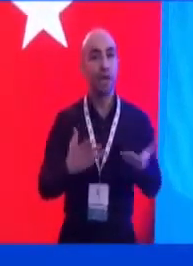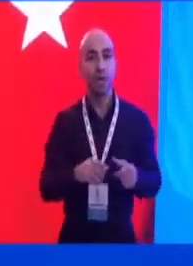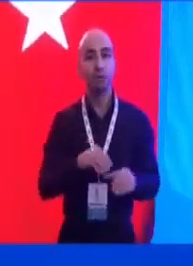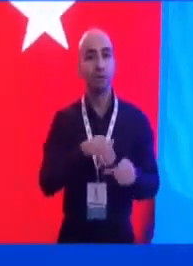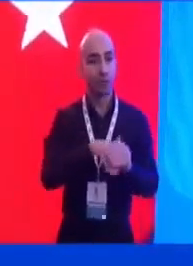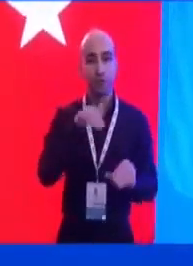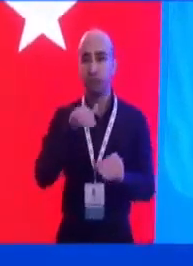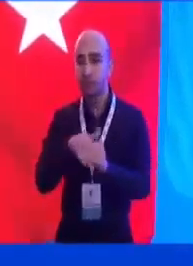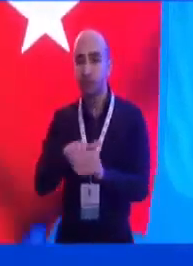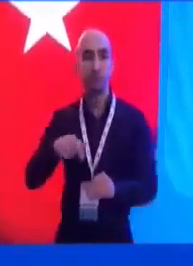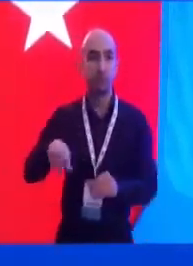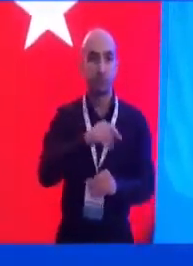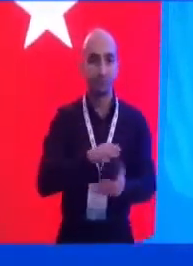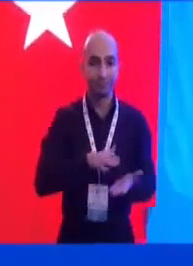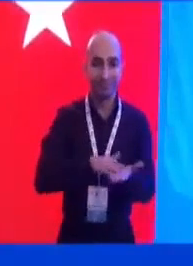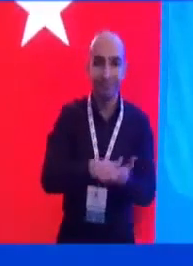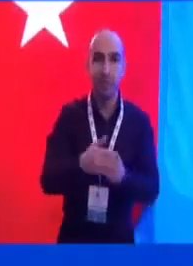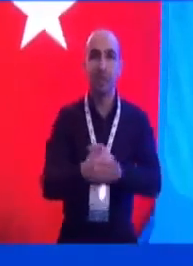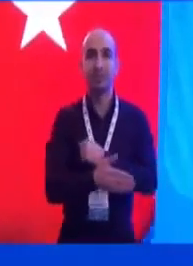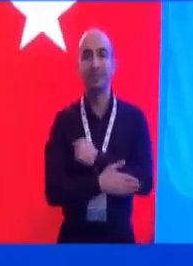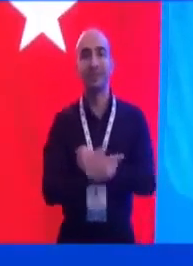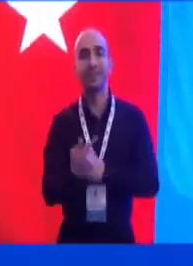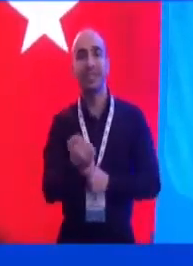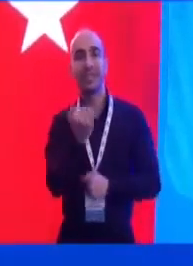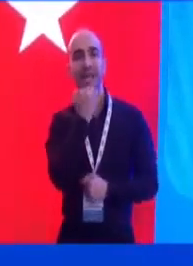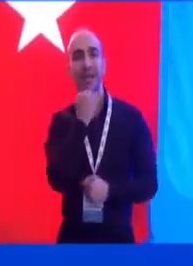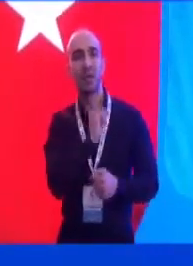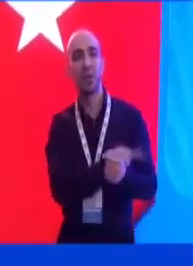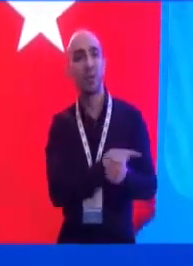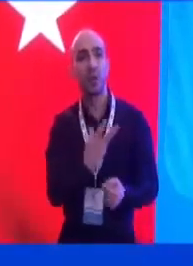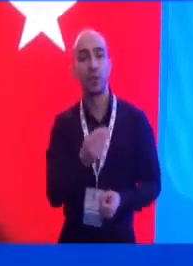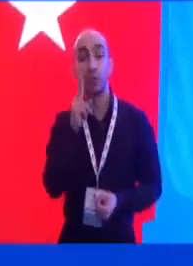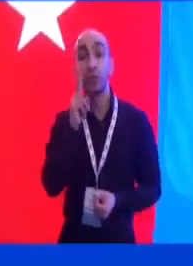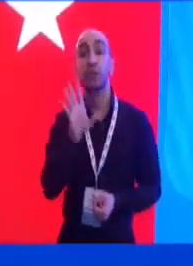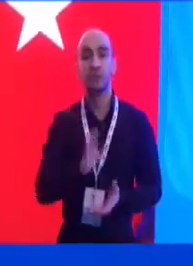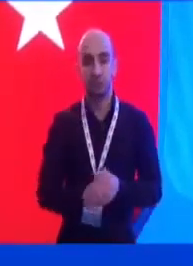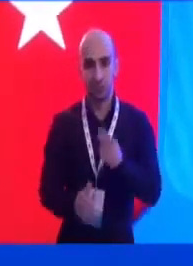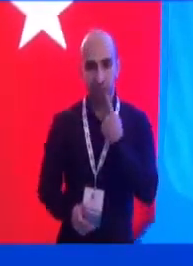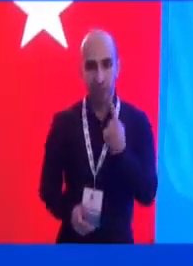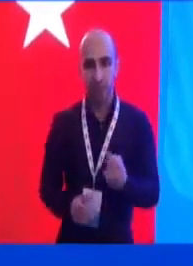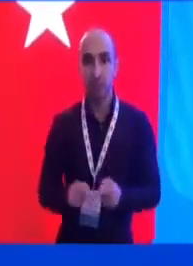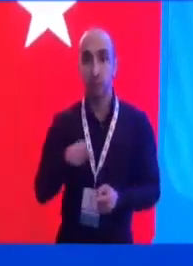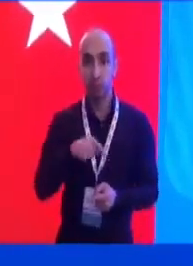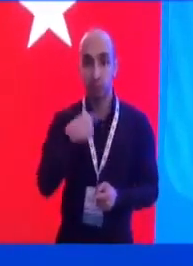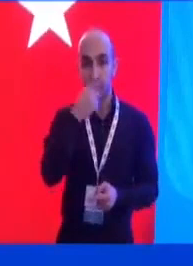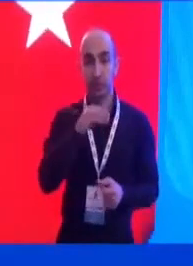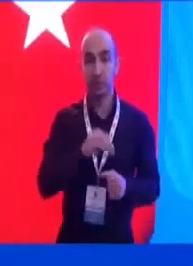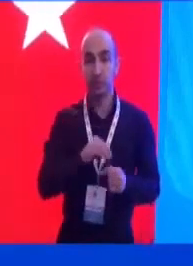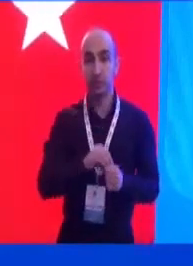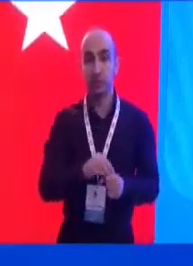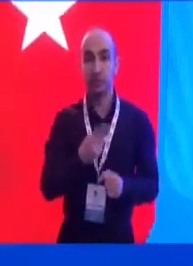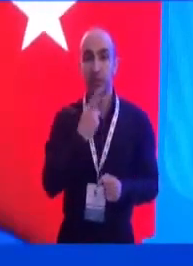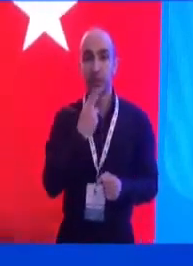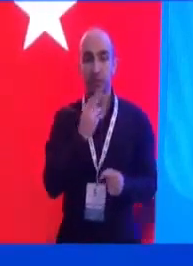seçime sahaya sürülecek yedek kuvvetler olarak görmeyeceğiz dedik. Bu yüzden ayrı bir kadınlar kolu